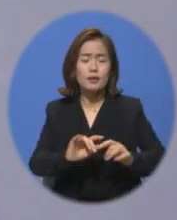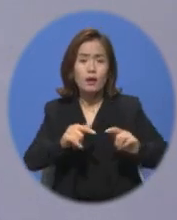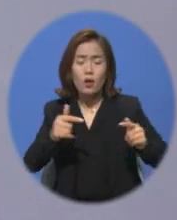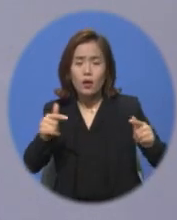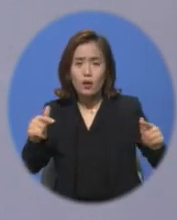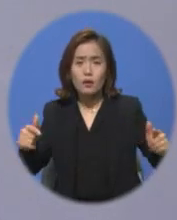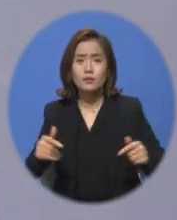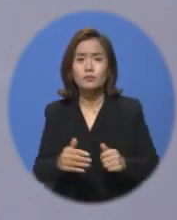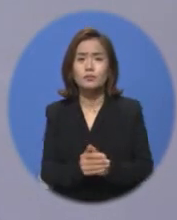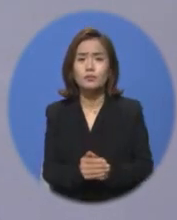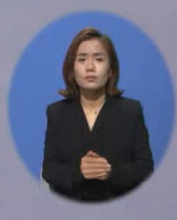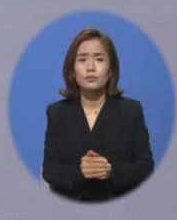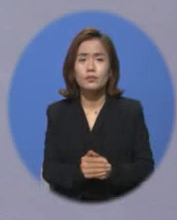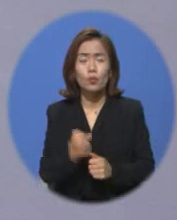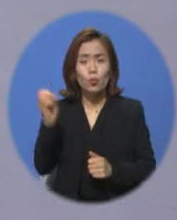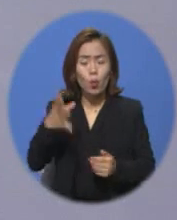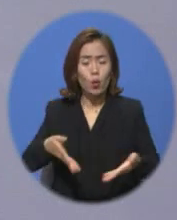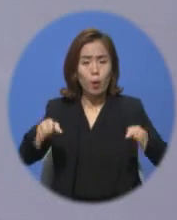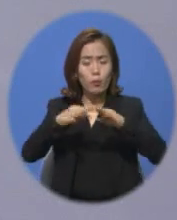이